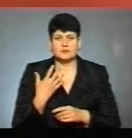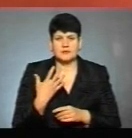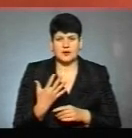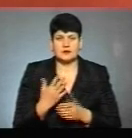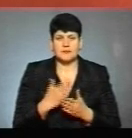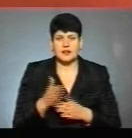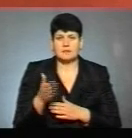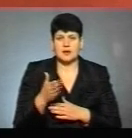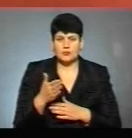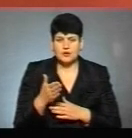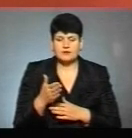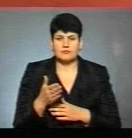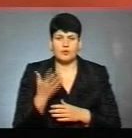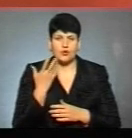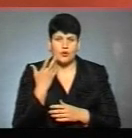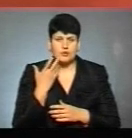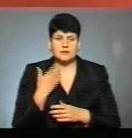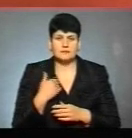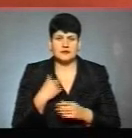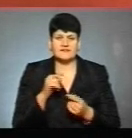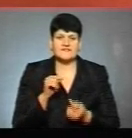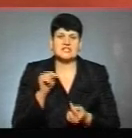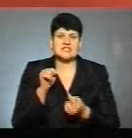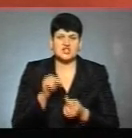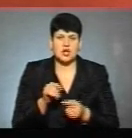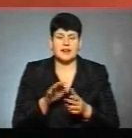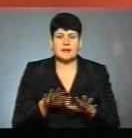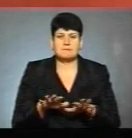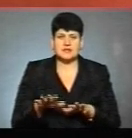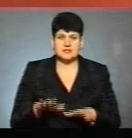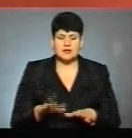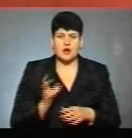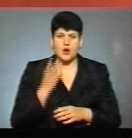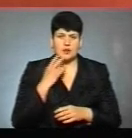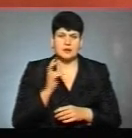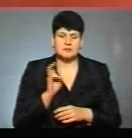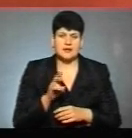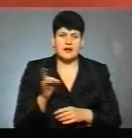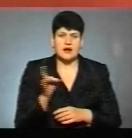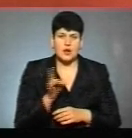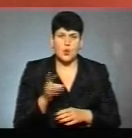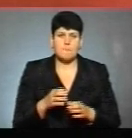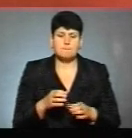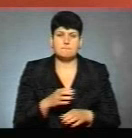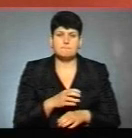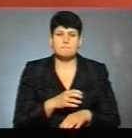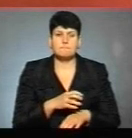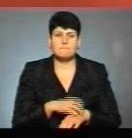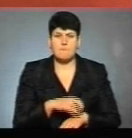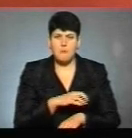Ви казали, що ви п'ять прапорів було, бо коли ми визначали місця, то коли підійшли до райкому партії, там такий